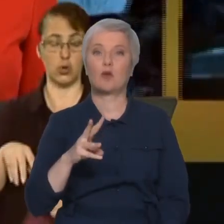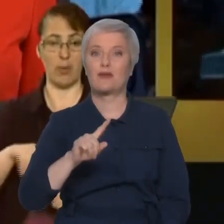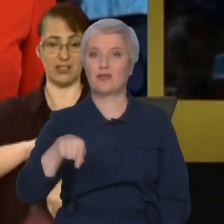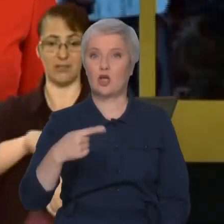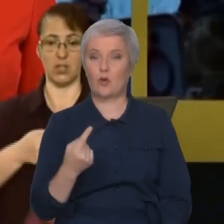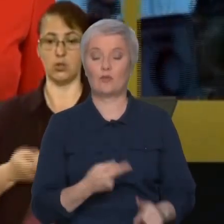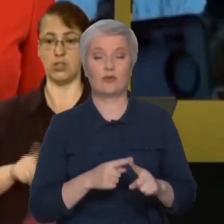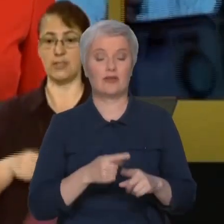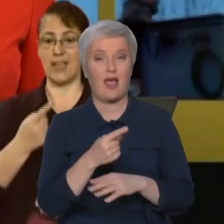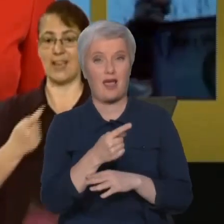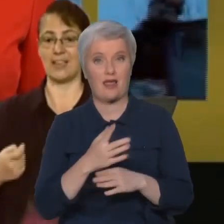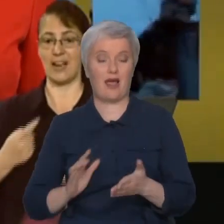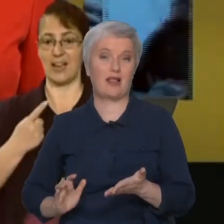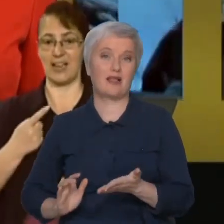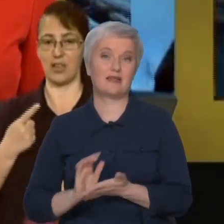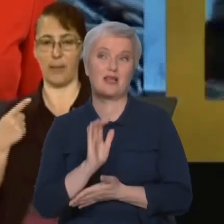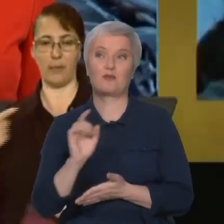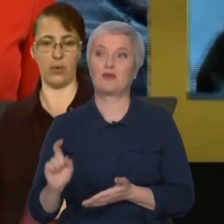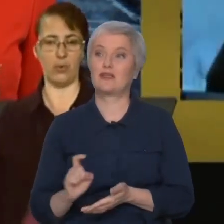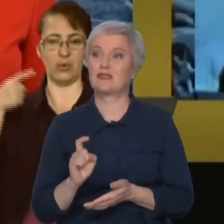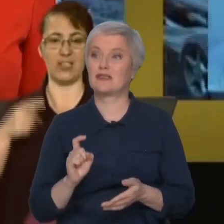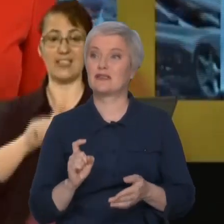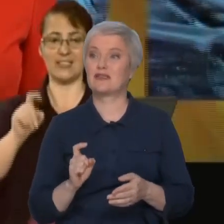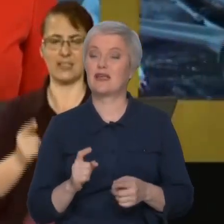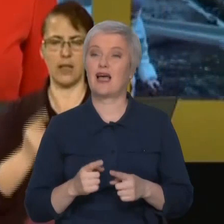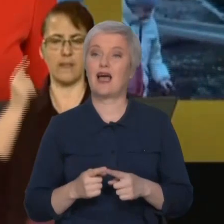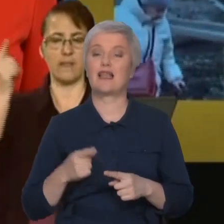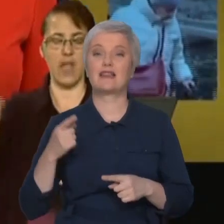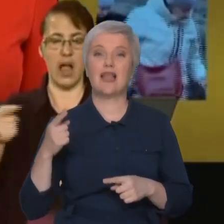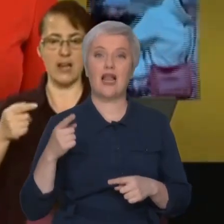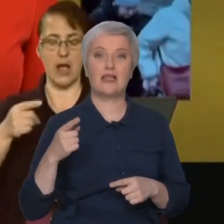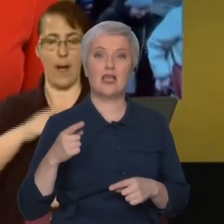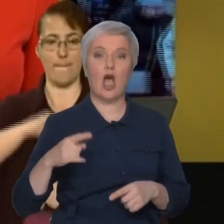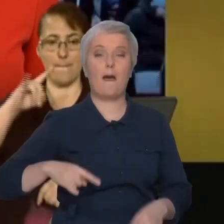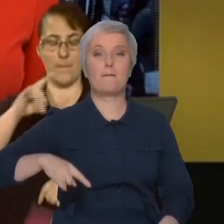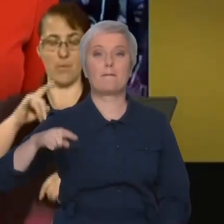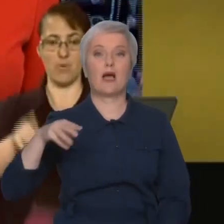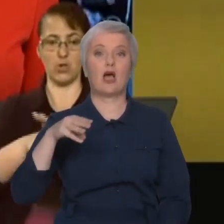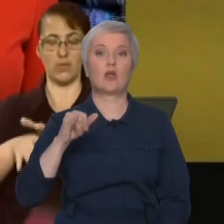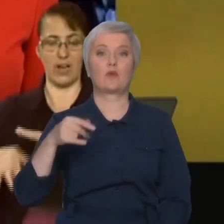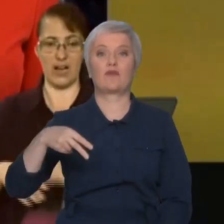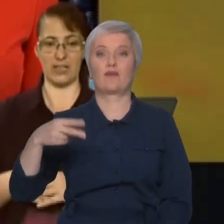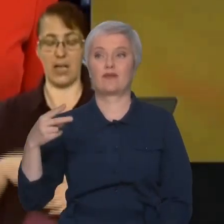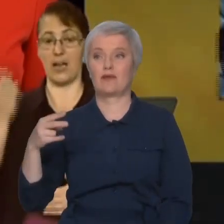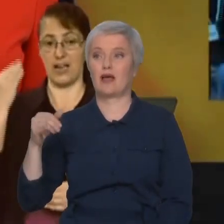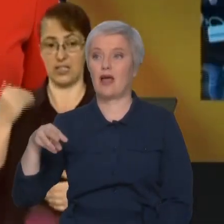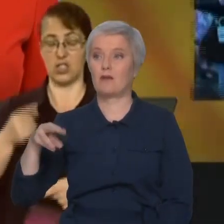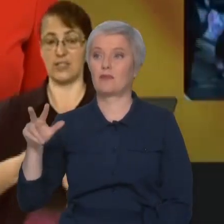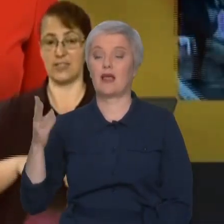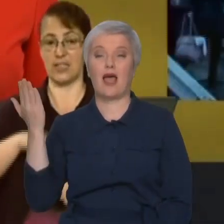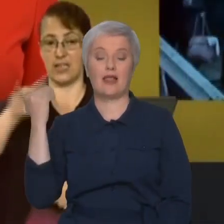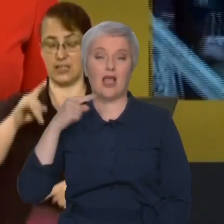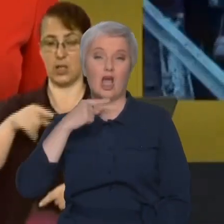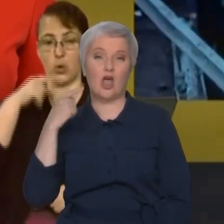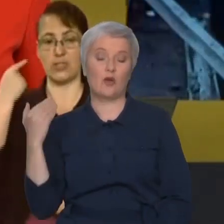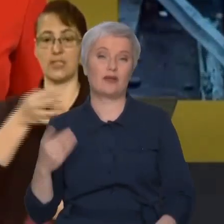Це ракета запущена з дальніх бомбардувальників Ту-22М3. Раніше їх Росія застосовувала